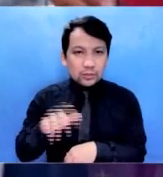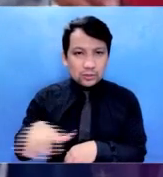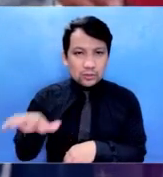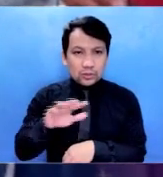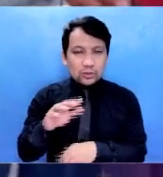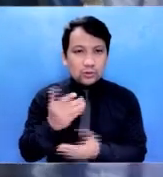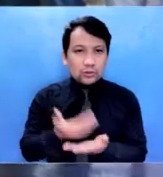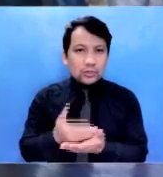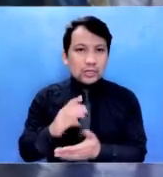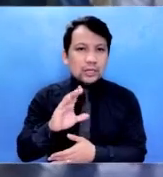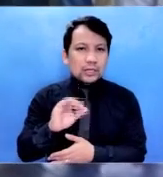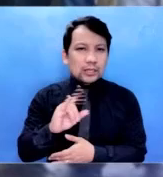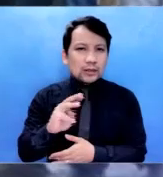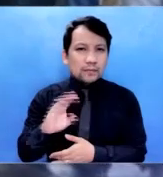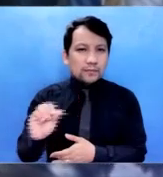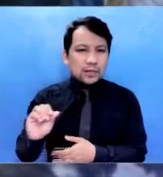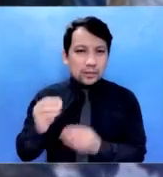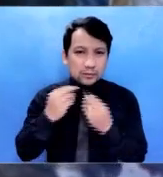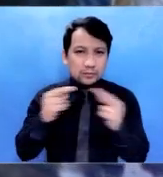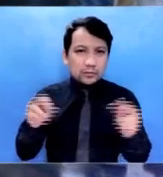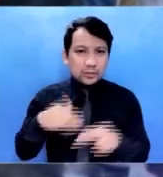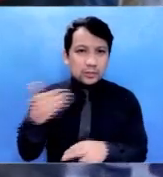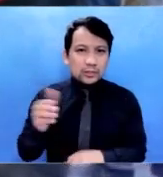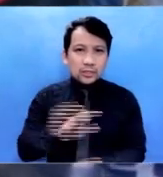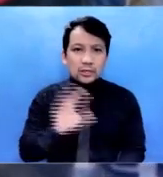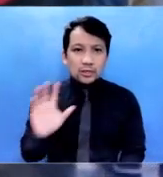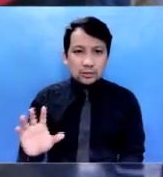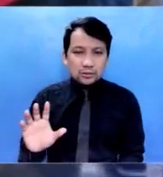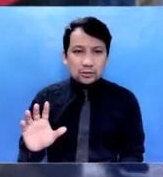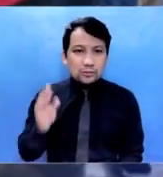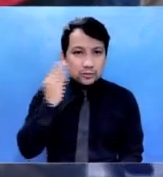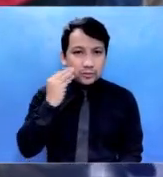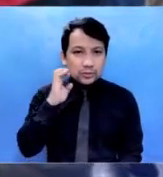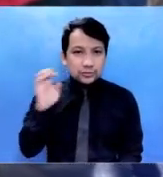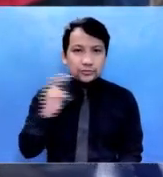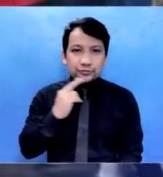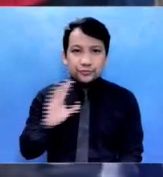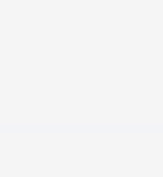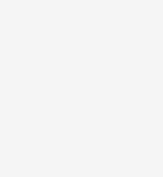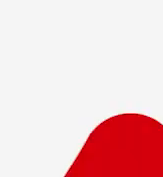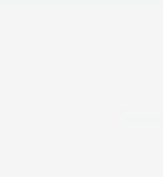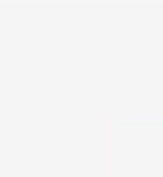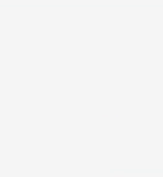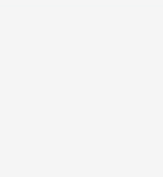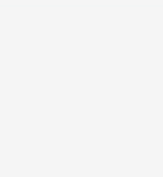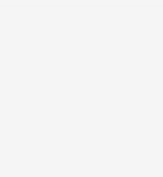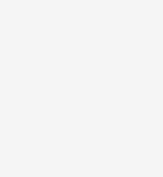Calamba. Nagbabalita mula sa Frontline, Marian Enriquez, News 5.